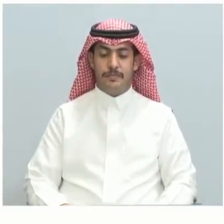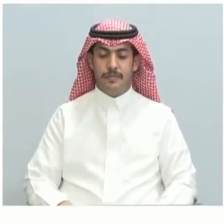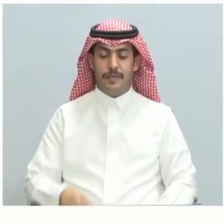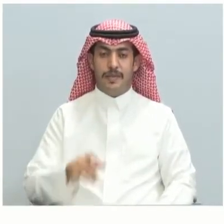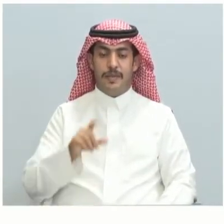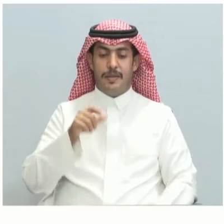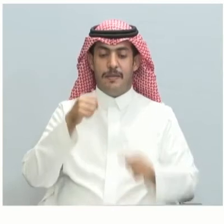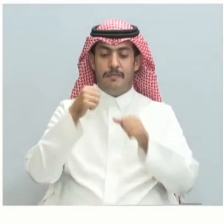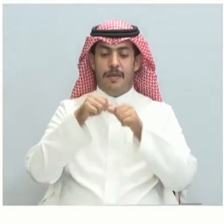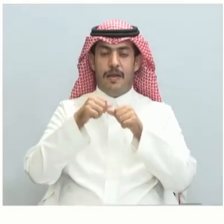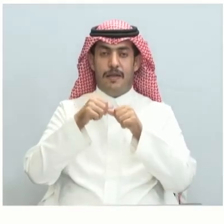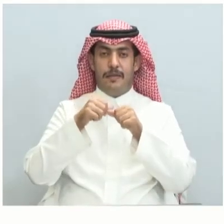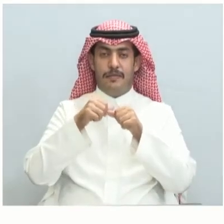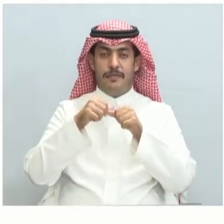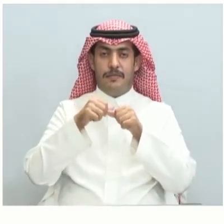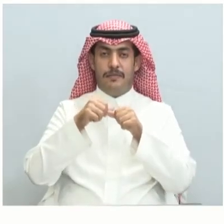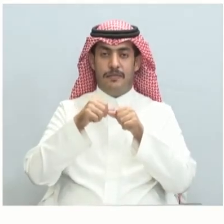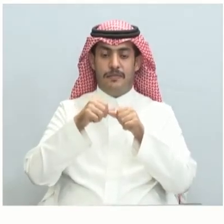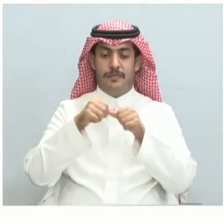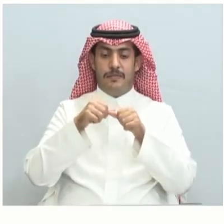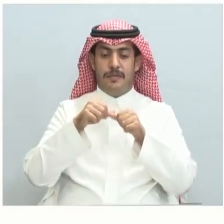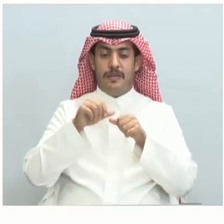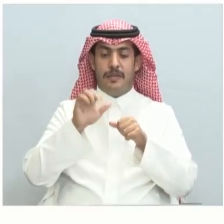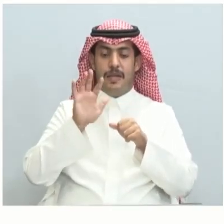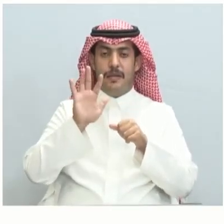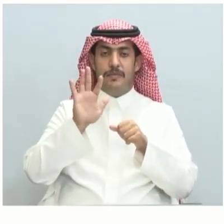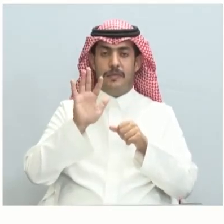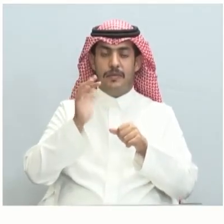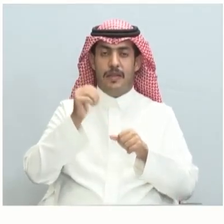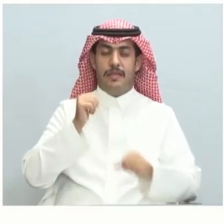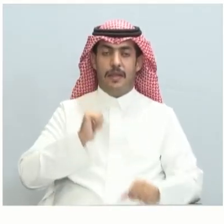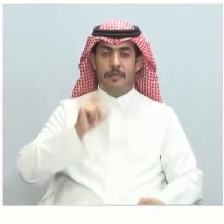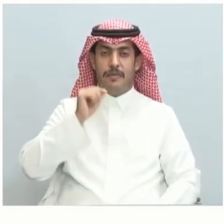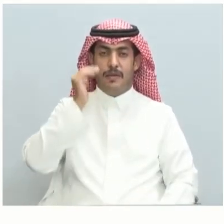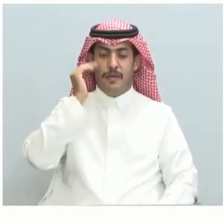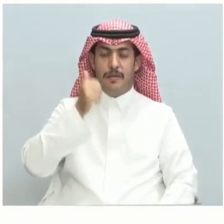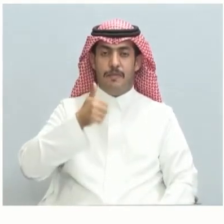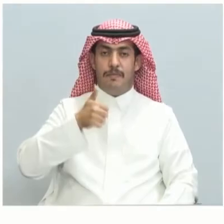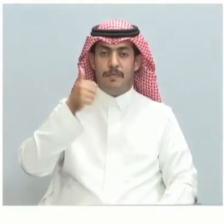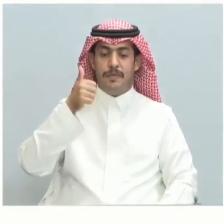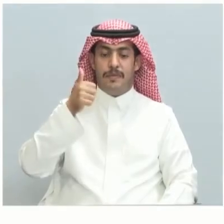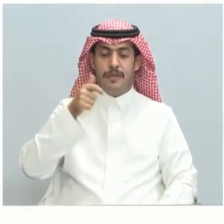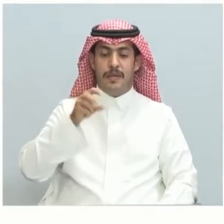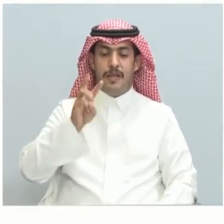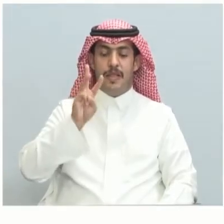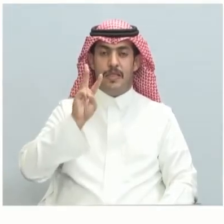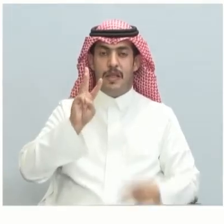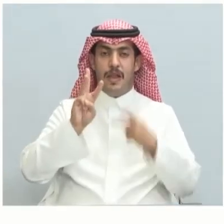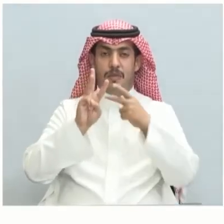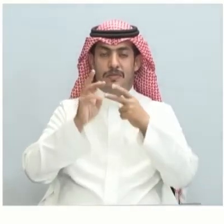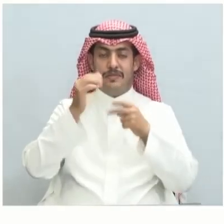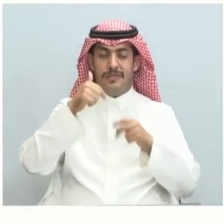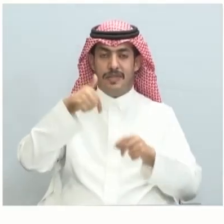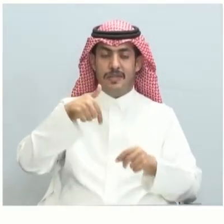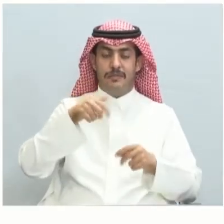الباقي سيكون في البسط وهو وضعناه هنا خمسه اذا ابناء وبناتي نستطيع ان نقول ان 23 على